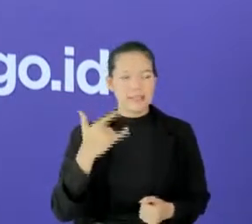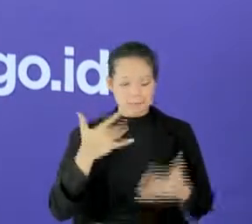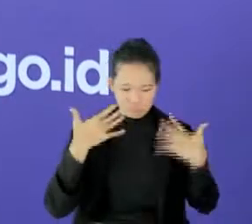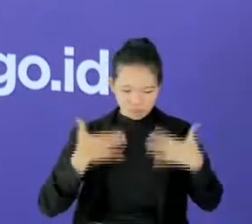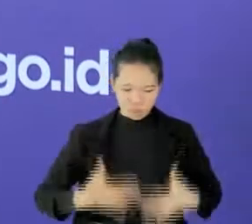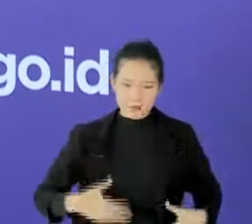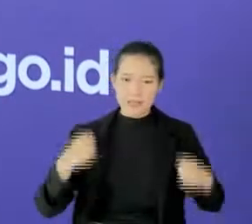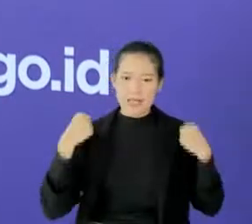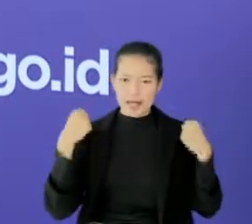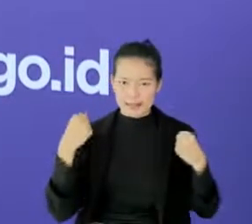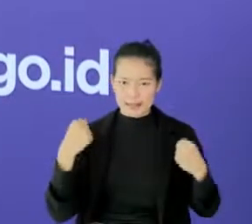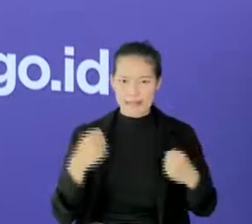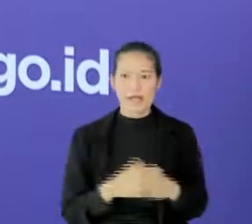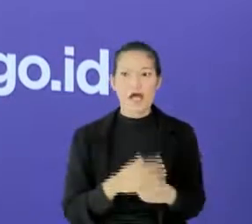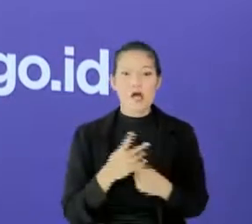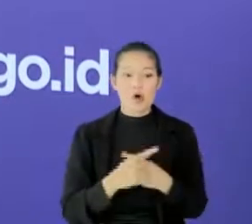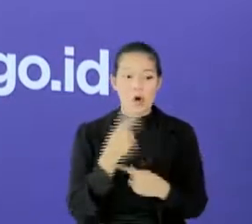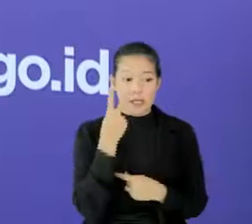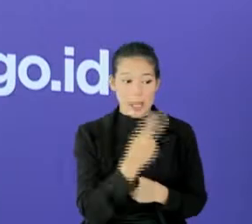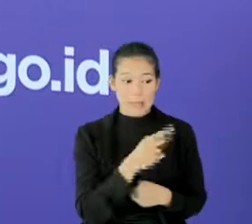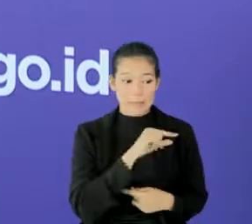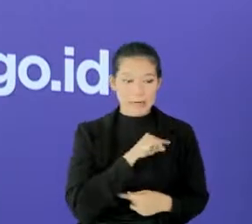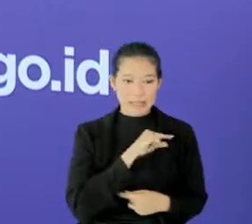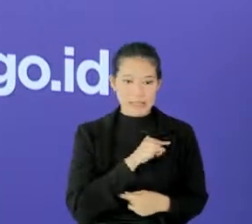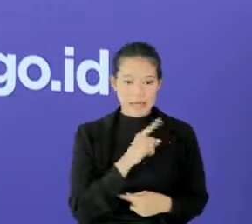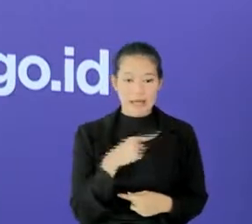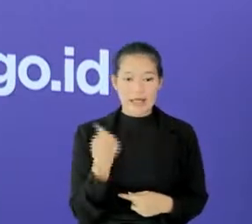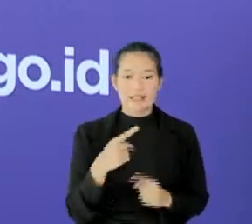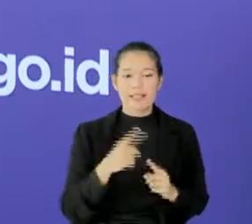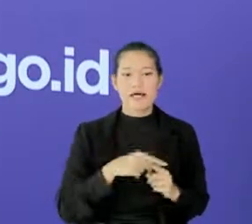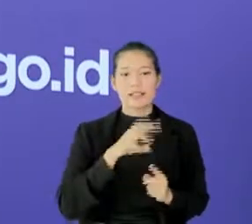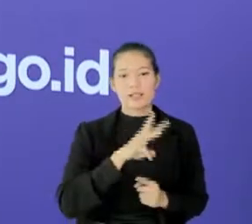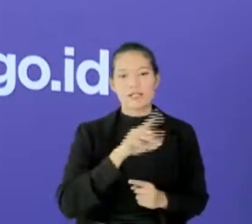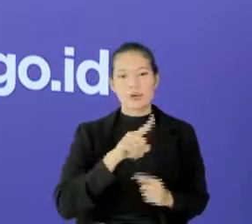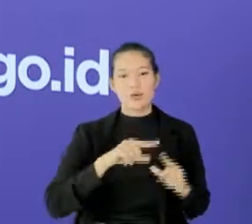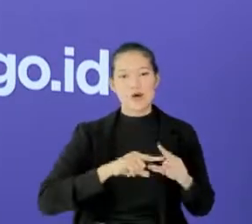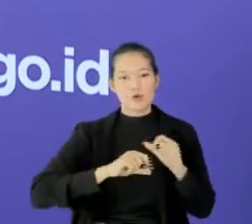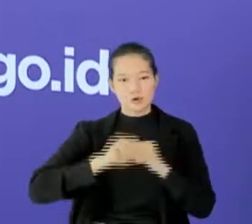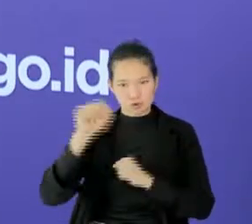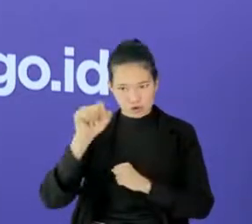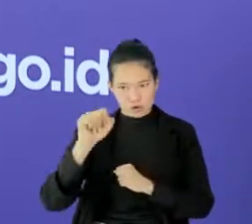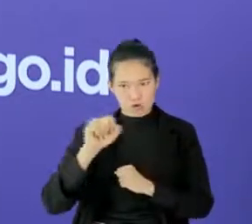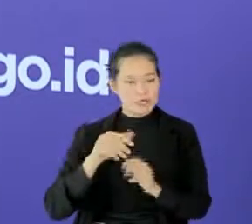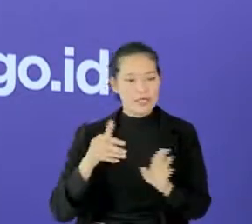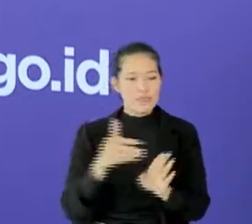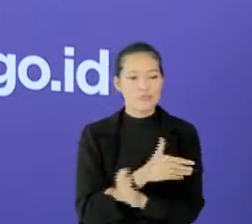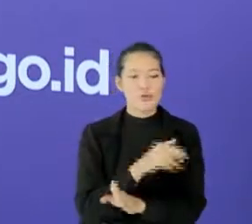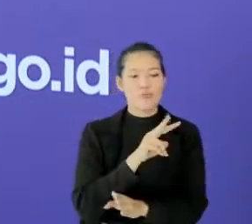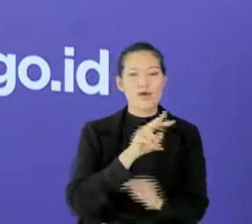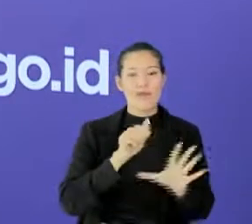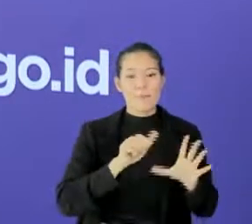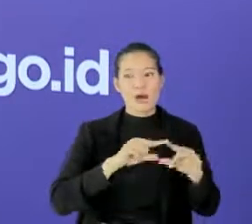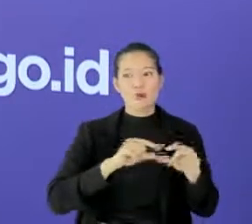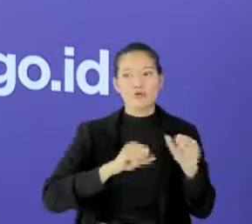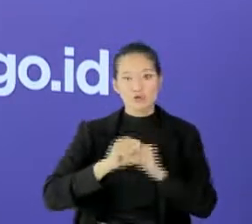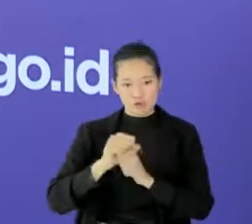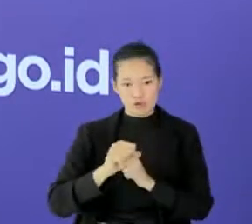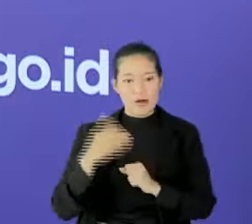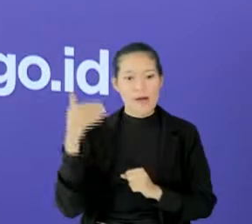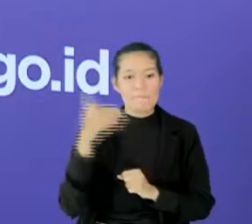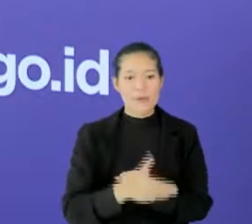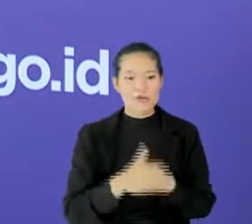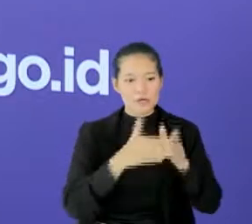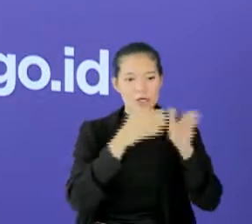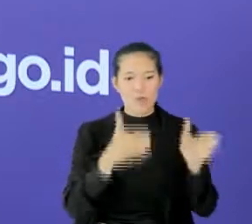kesehatan. Kalau dari sisi panitia, kita tanggal 31 Agustus, kita 26 Agustus sudah masuk gedung dan